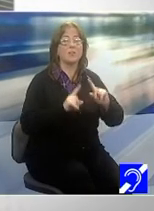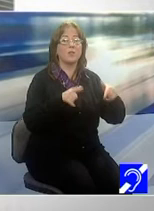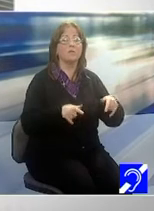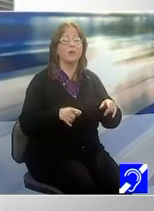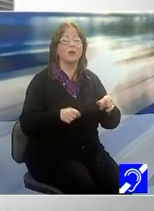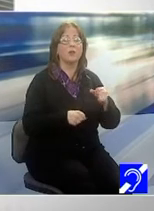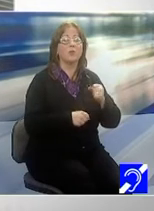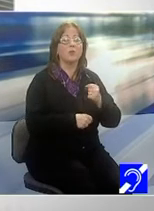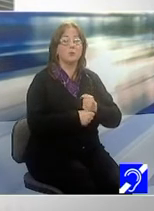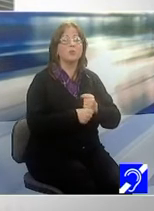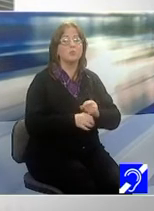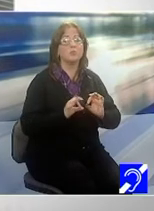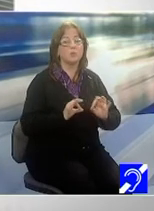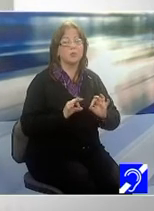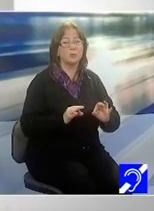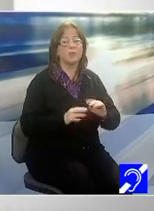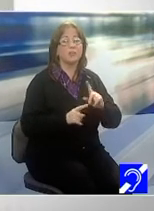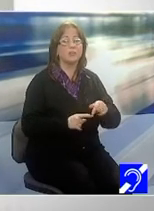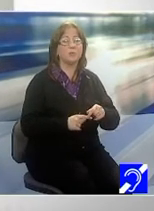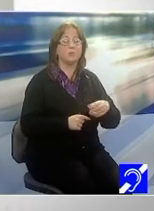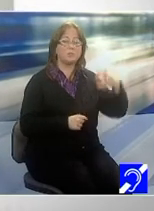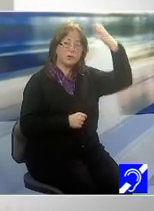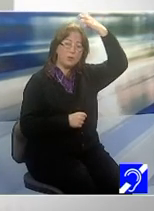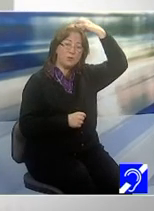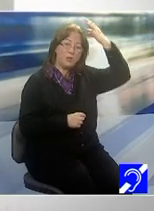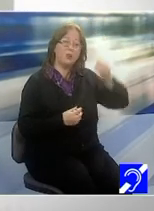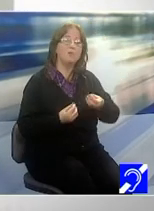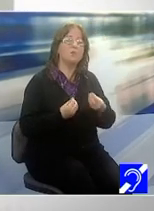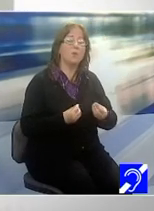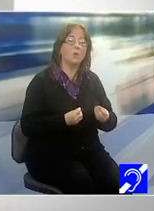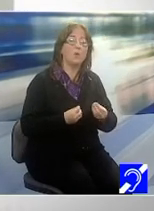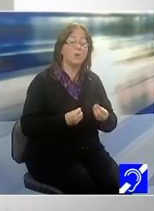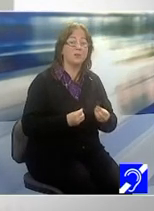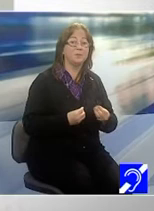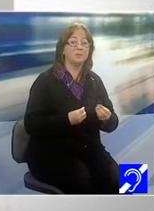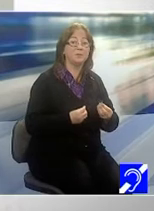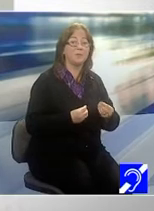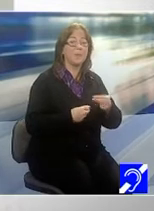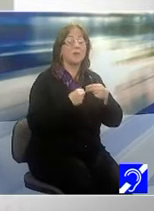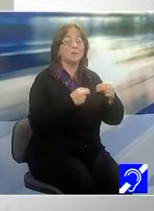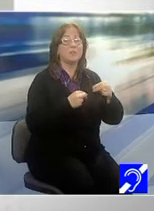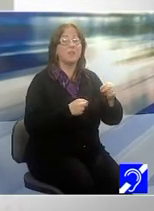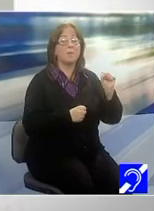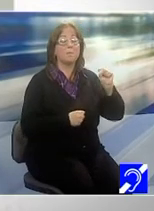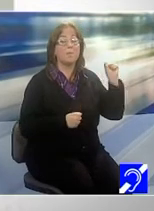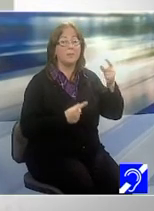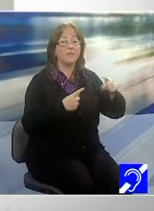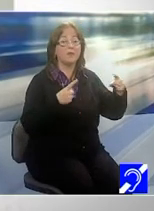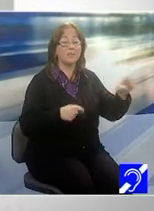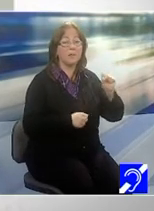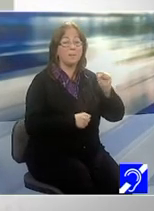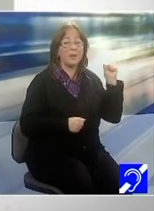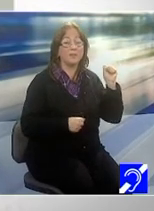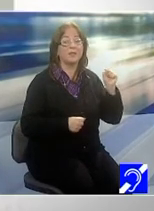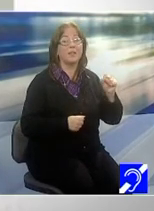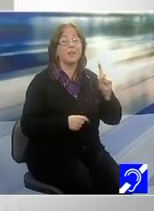presiune, inclusiv prin acest guvern, să punem presiune pe partide care să înțeleagă că e nevoie de un alt fel de comportament atunci când dețin funcții